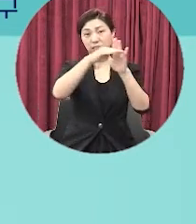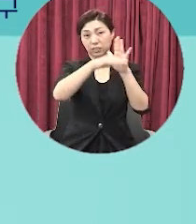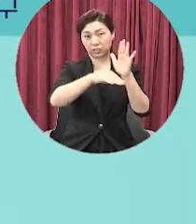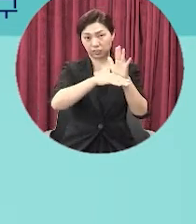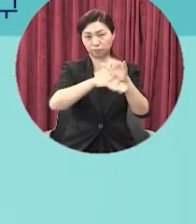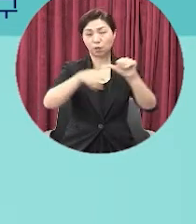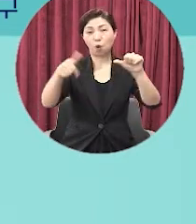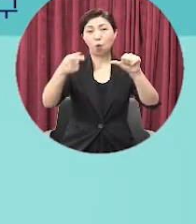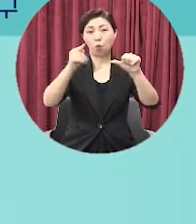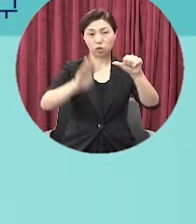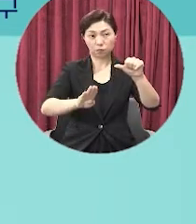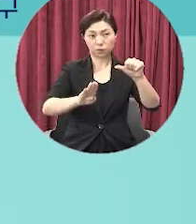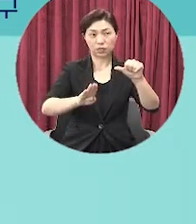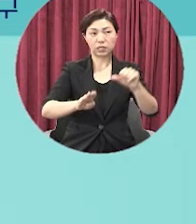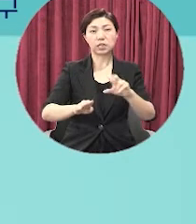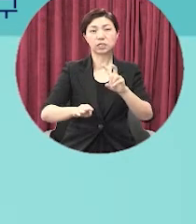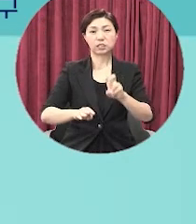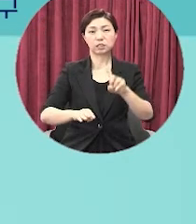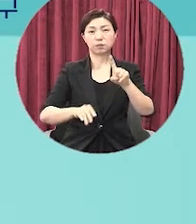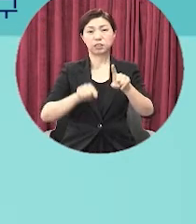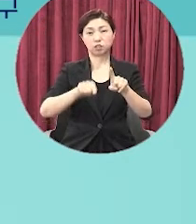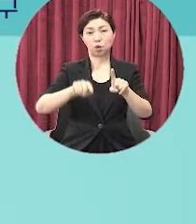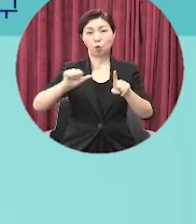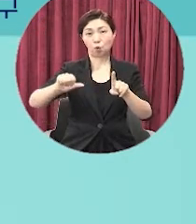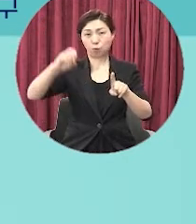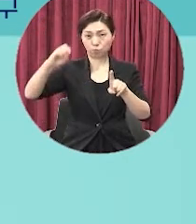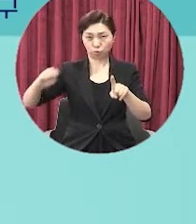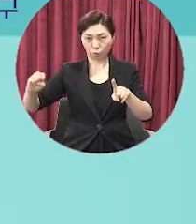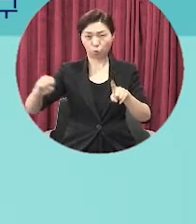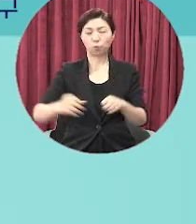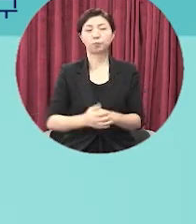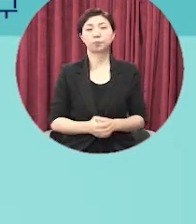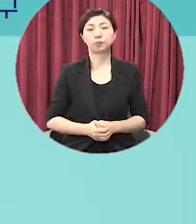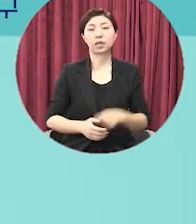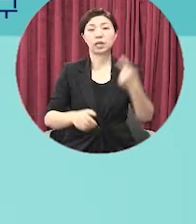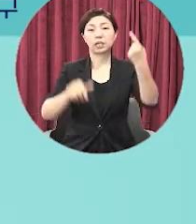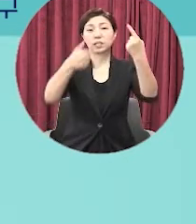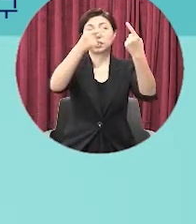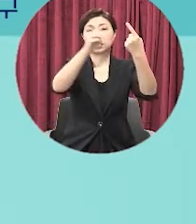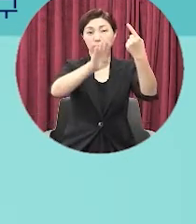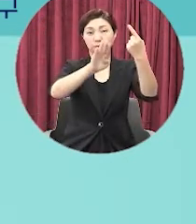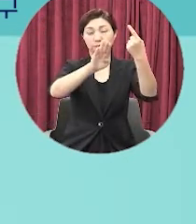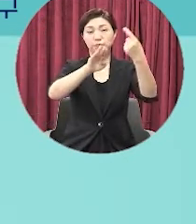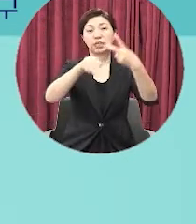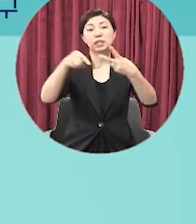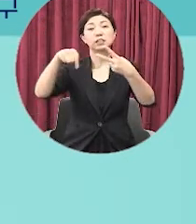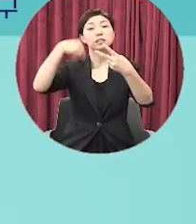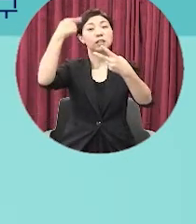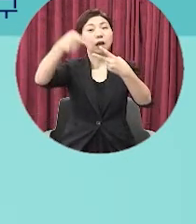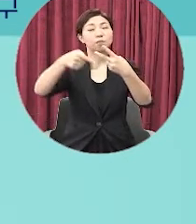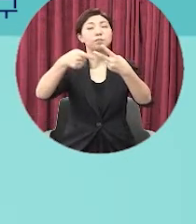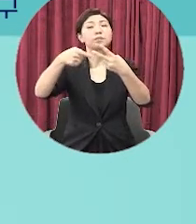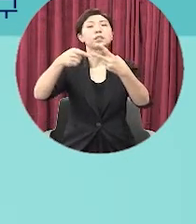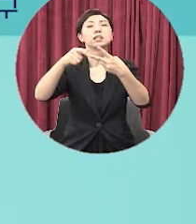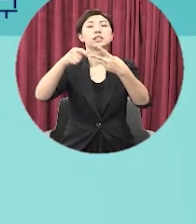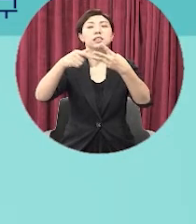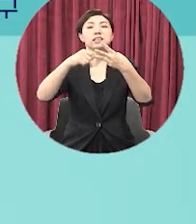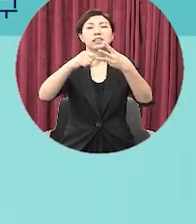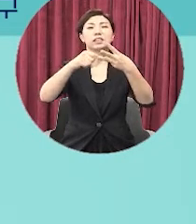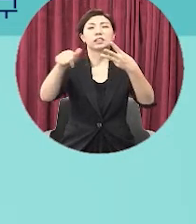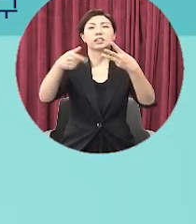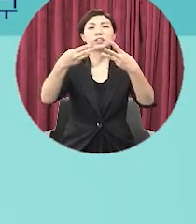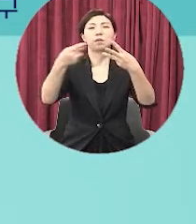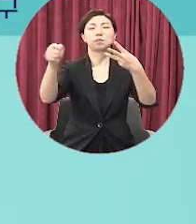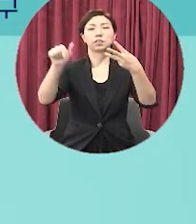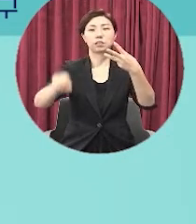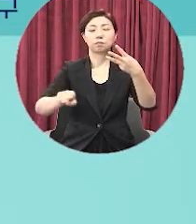5급 21 정보 샘플 차지하는 걸 확인할 수 있었고 1급 3급 순으로 기울이 줘 봤습니다 남자 에는 1급